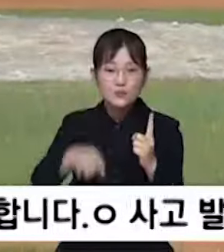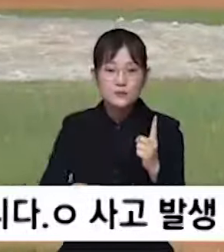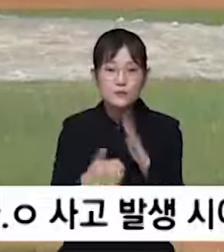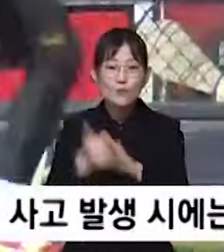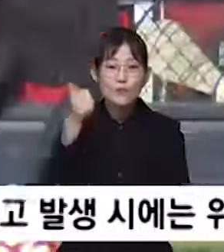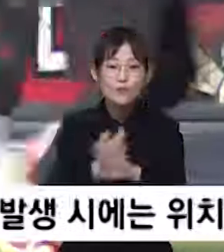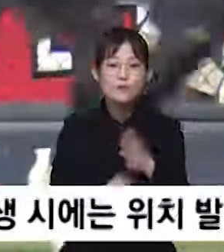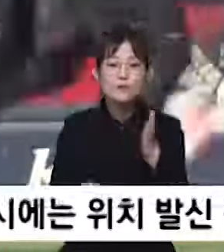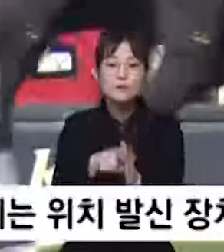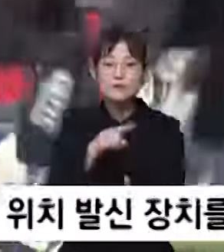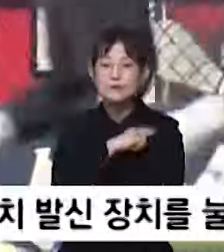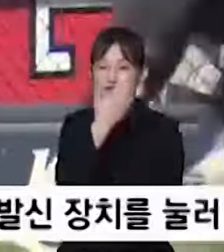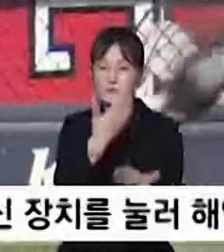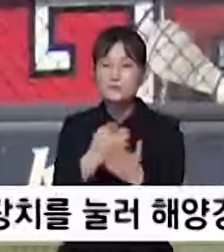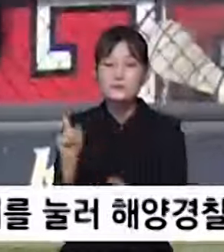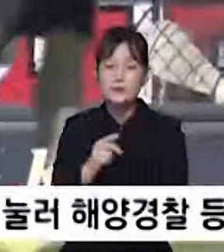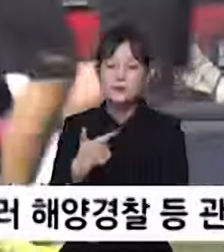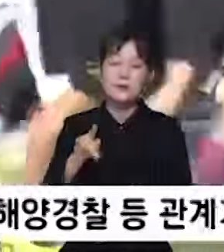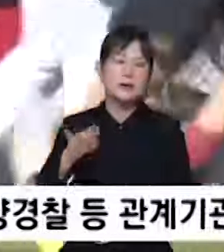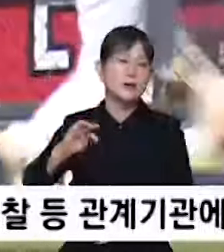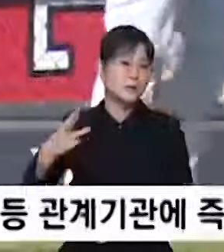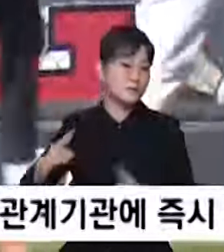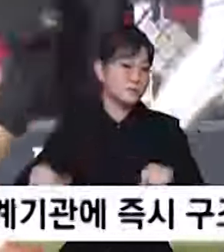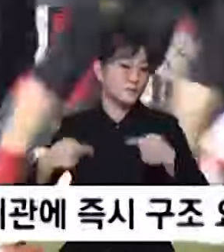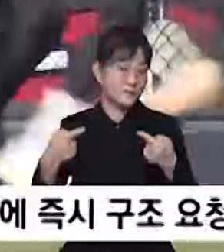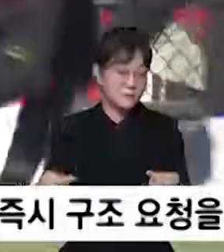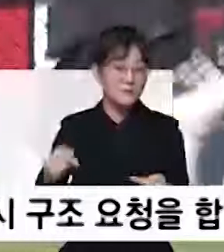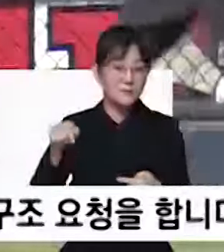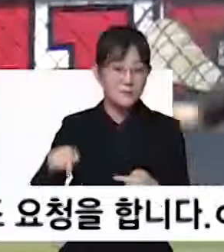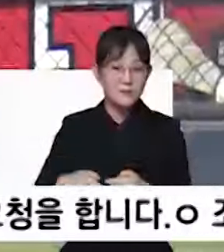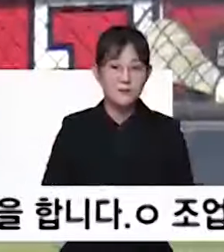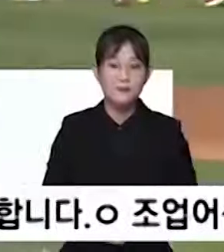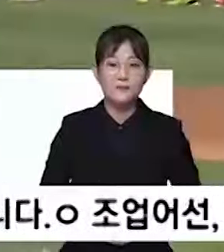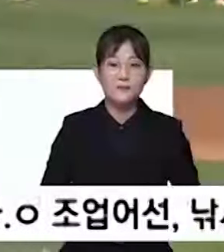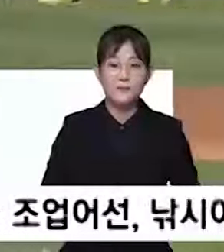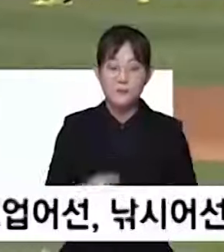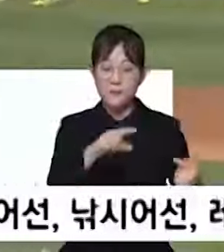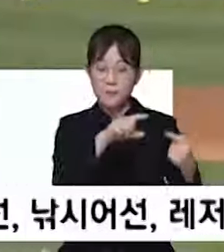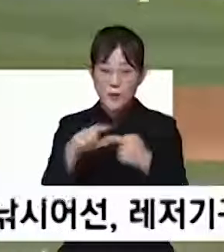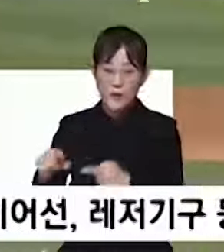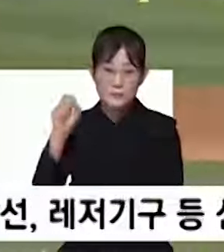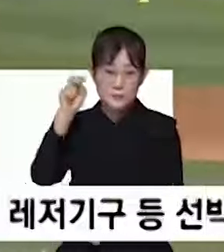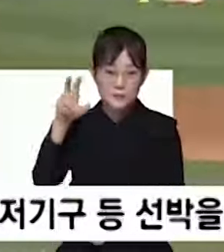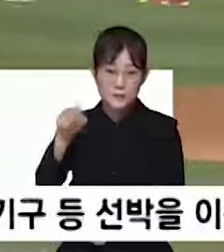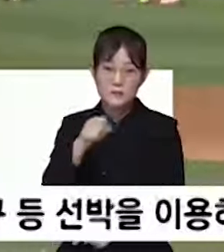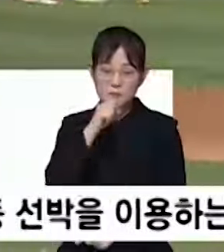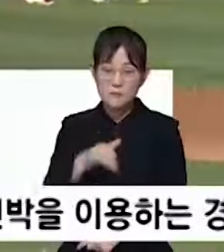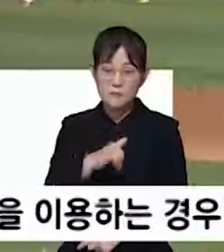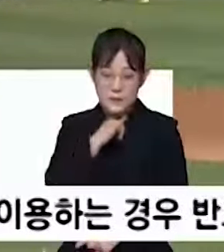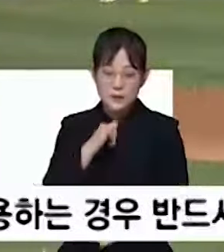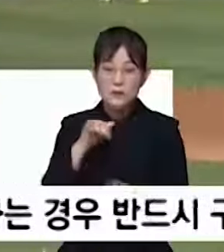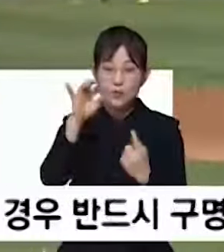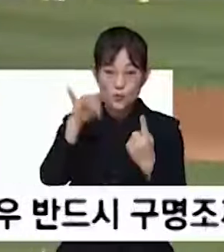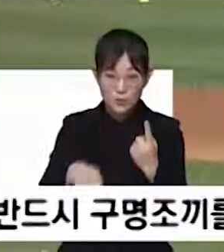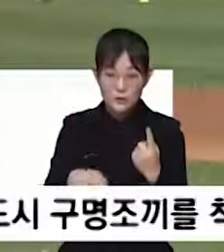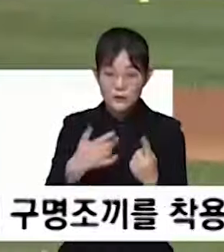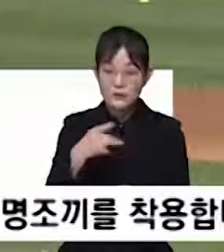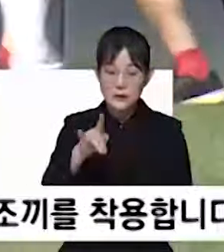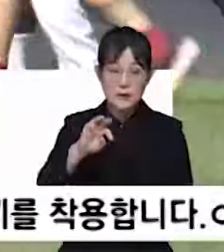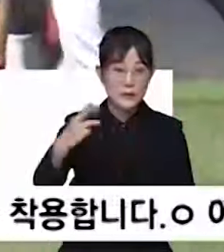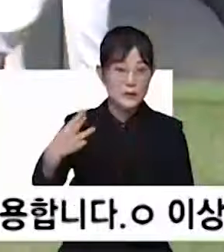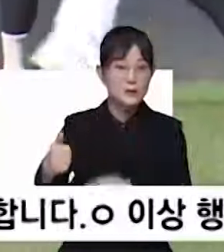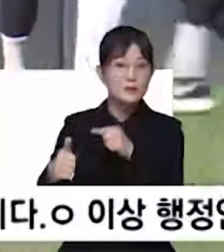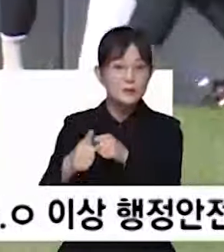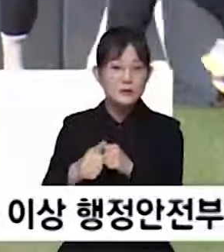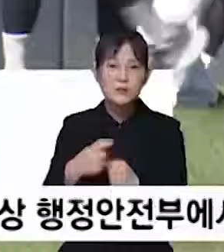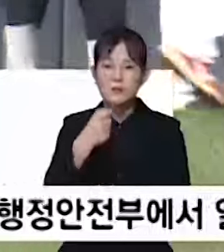단연 에이스 네일의 출전 여부. 리그 평균 자책점 1위를 달리다 강습 타구에 이탈했던 네일은 다행히 연습